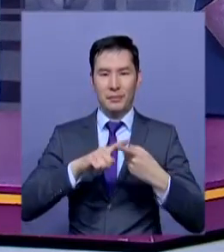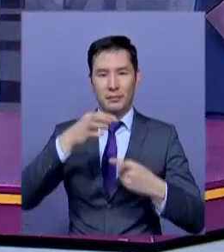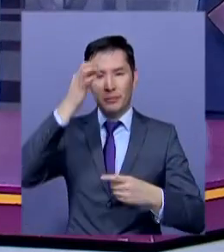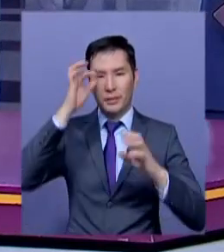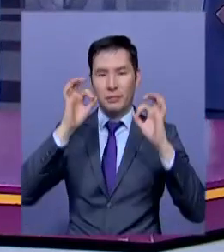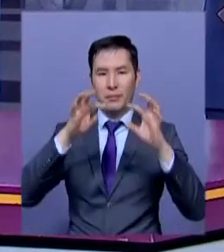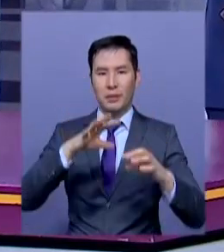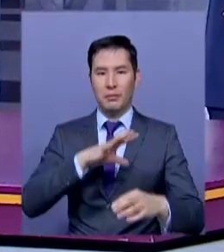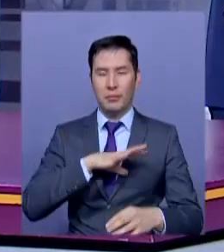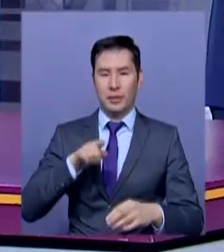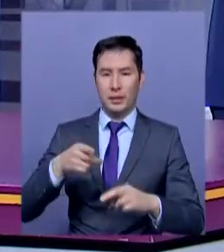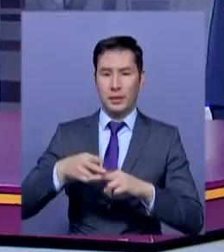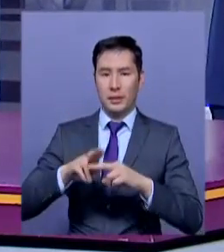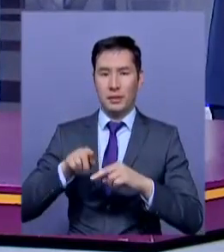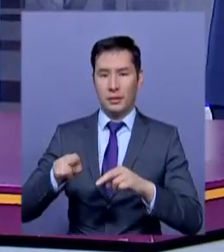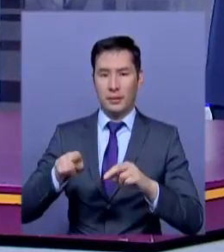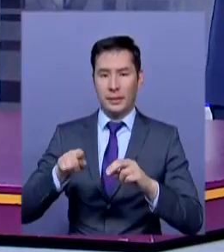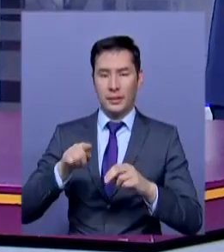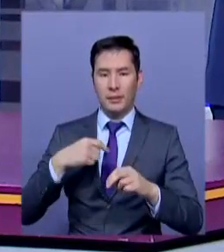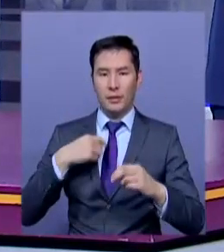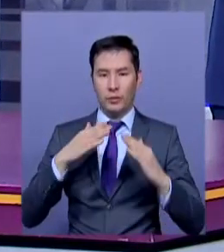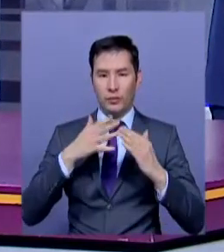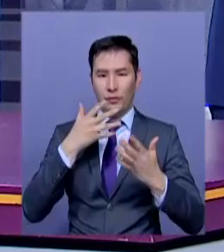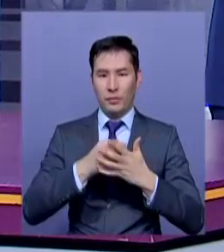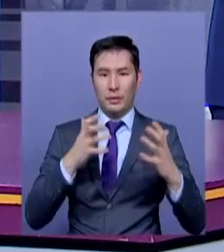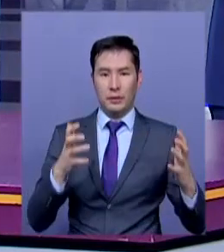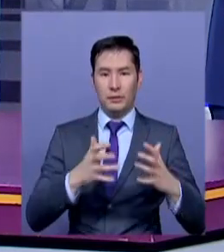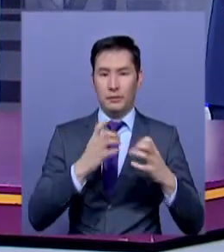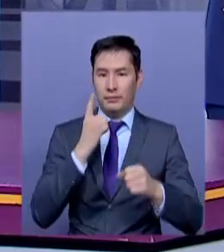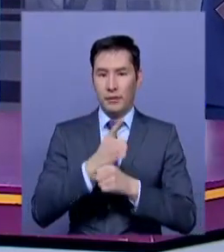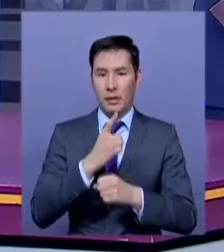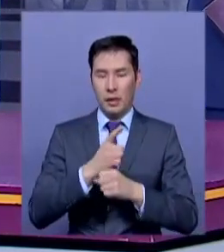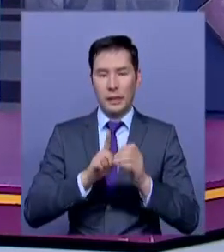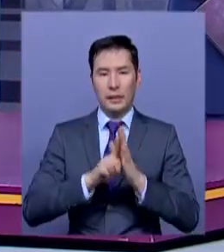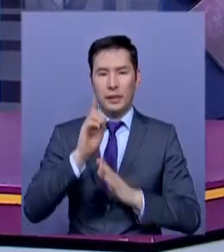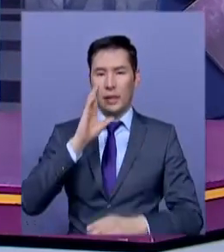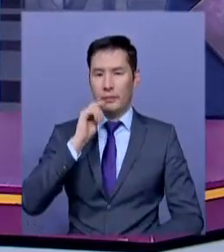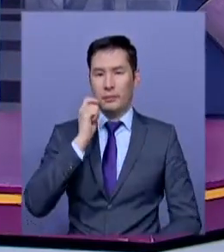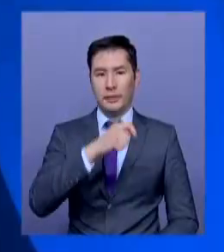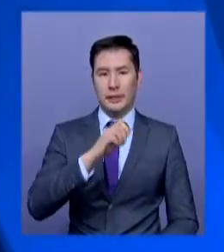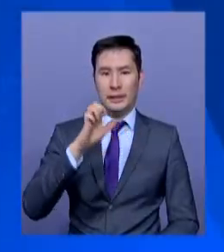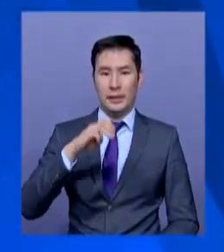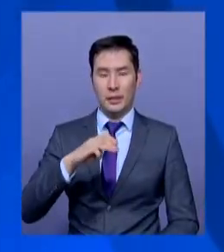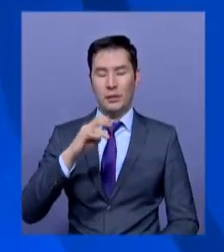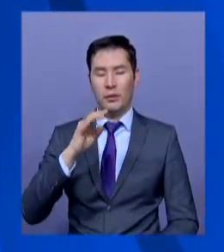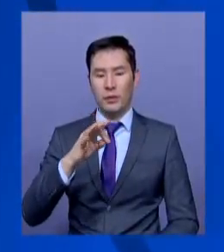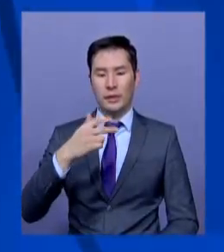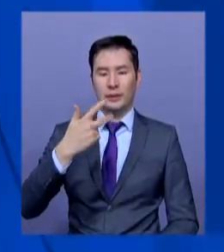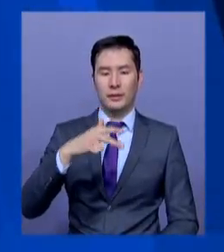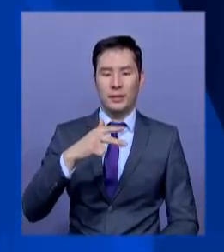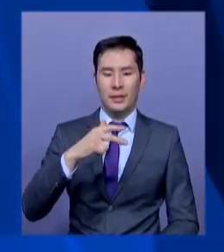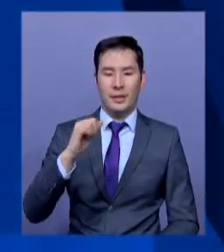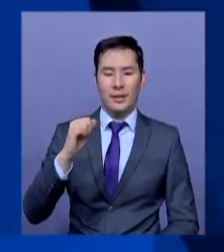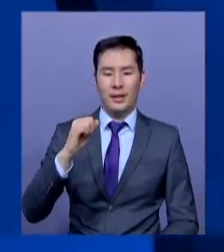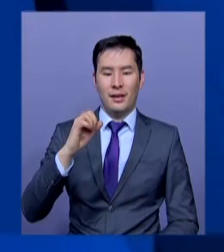аңды баққан үшін істі бола жаздаған аудан тұрғынның үстінен тергеу амалдары жүргізілген еді. 30 қазан күні ауданның тәртіп